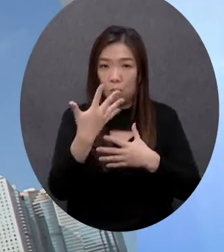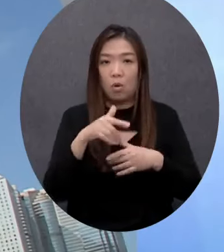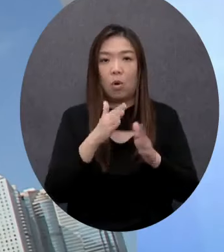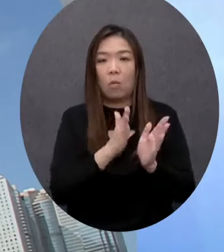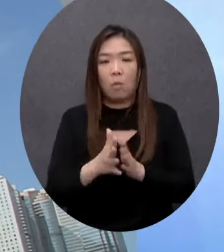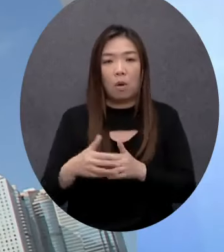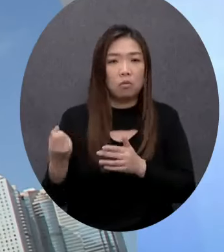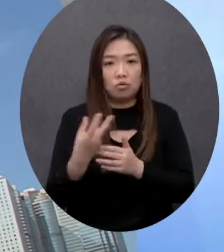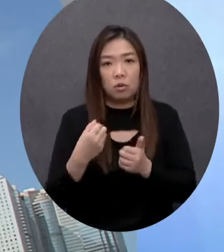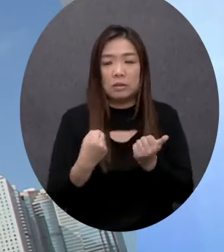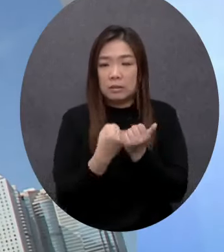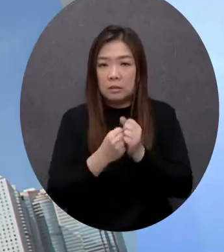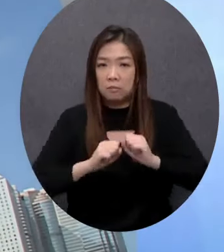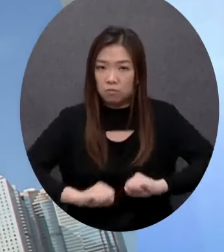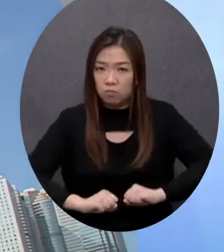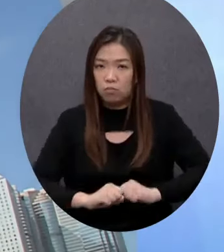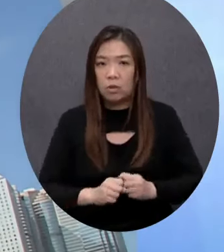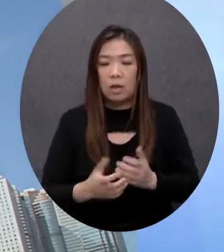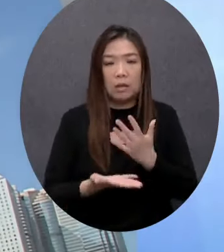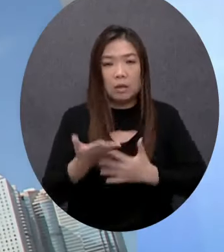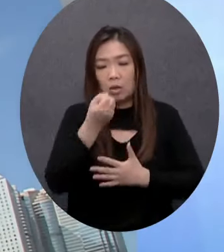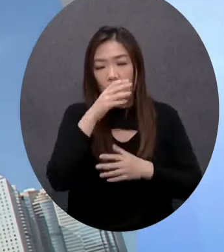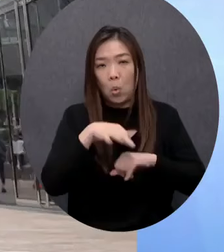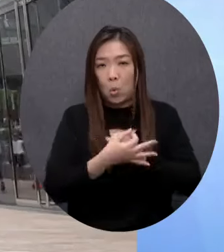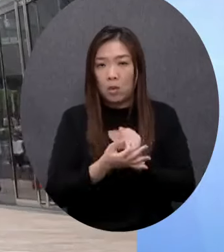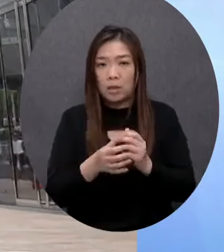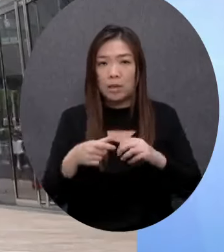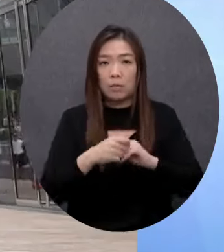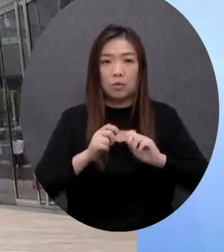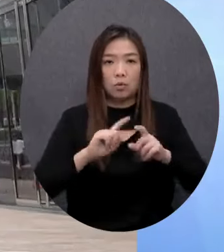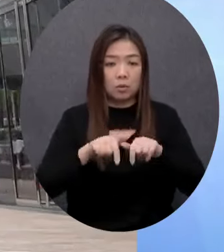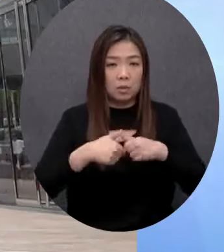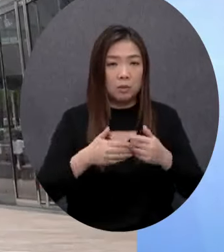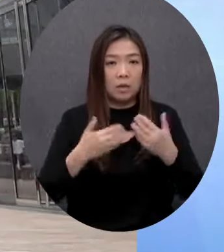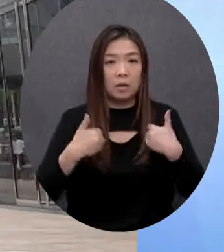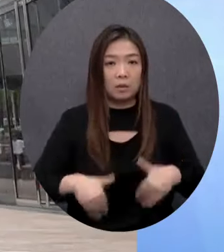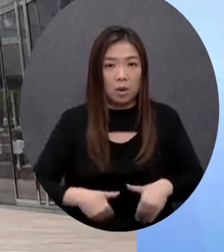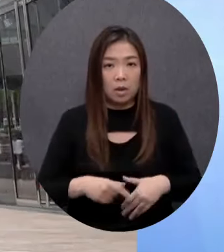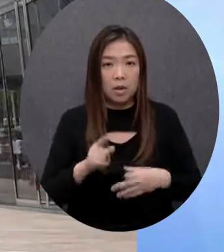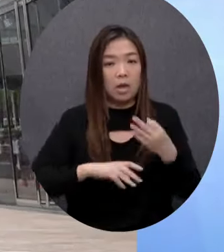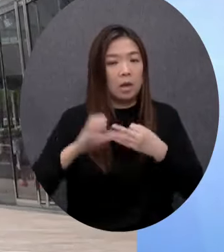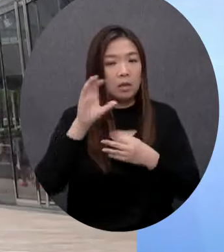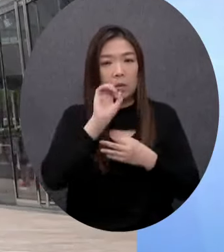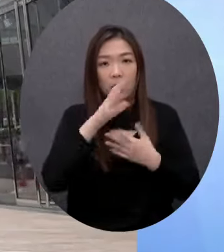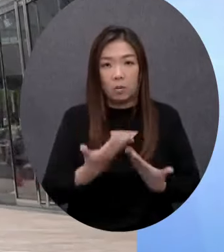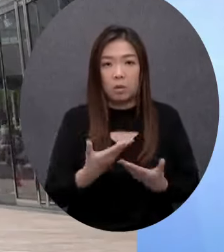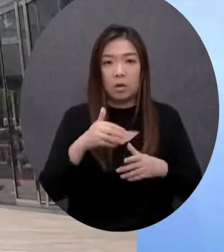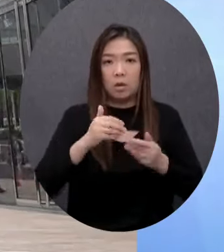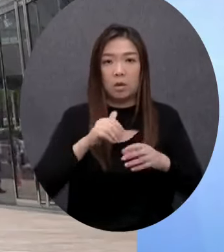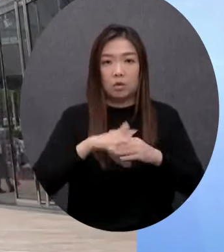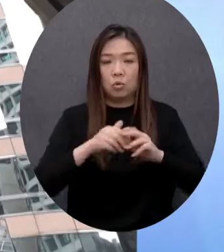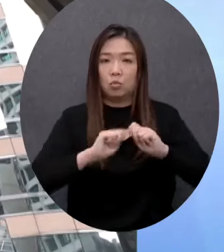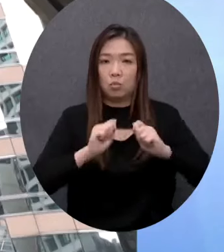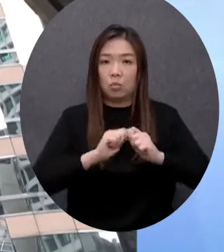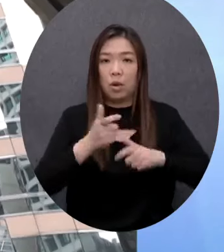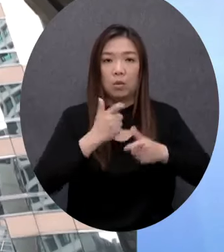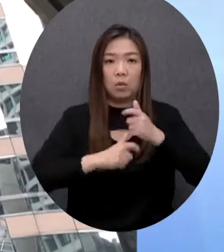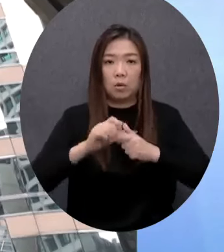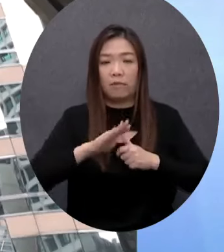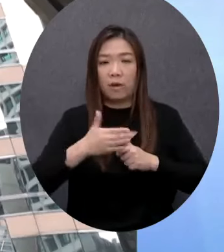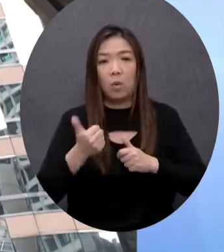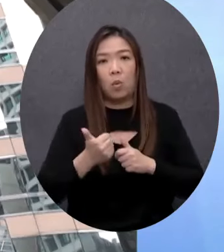鞏固同提升香港國際金融中心地位。陳茂波認為，由近期股市表現可以睇到，市場反應